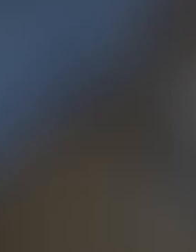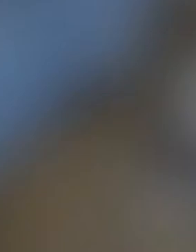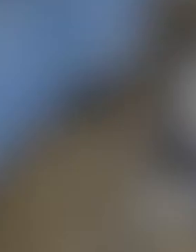Ahoi, ahoi!